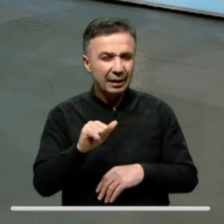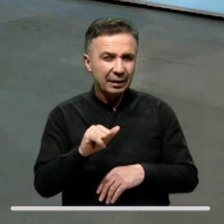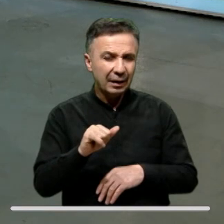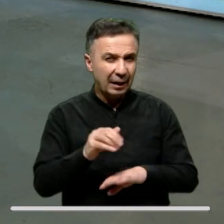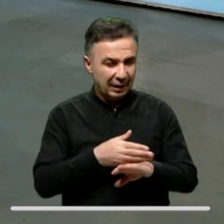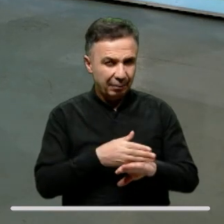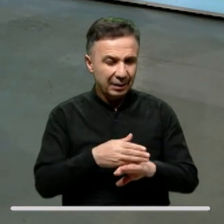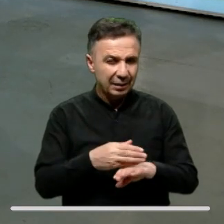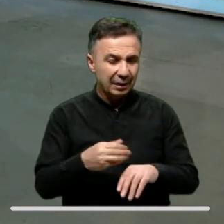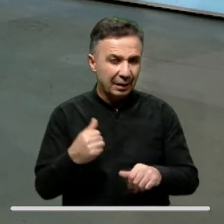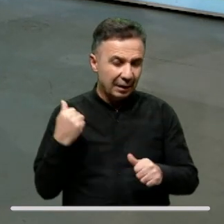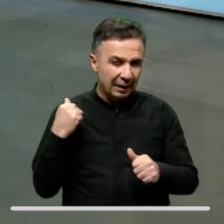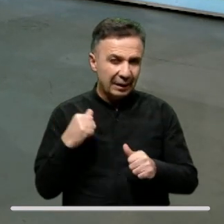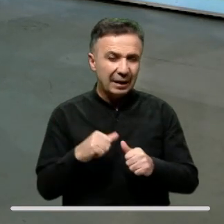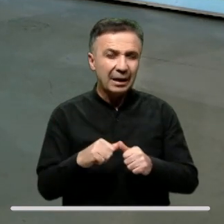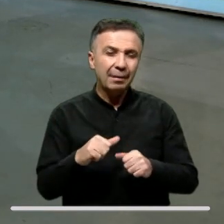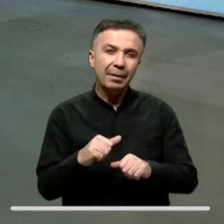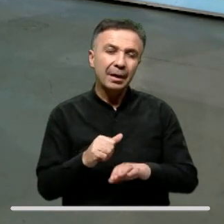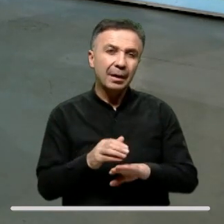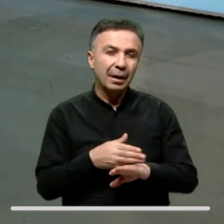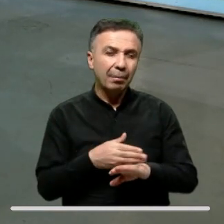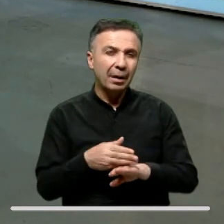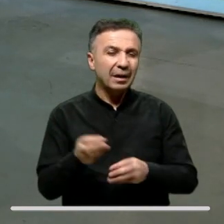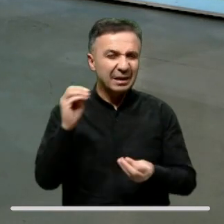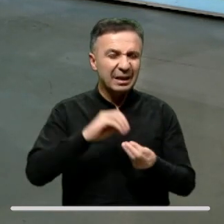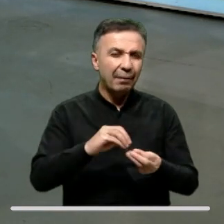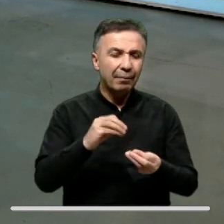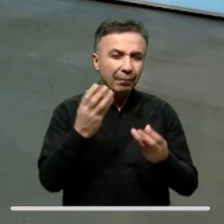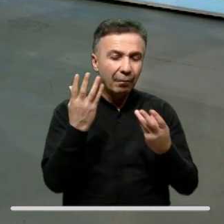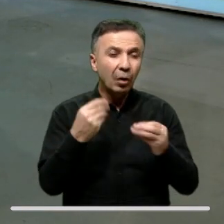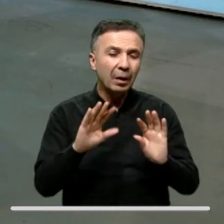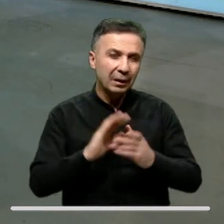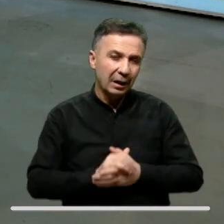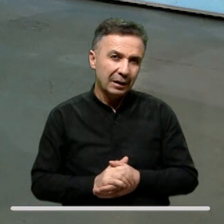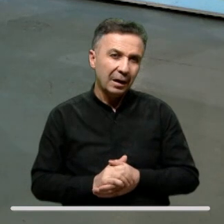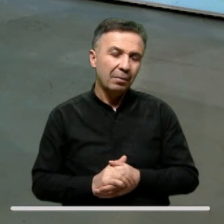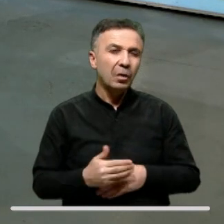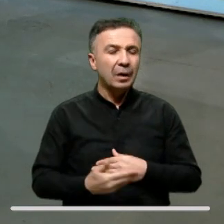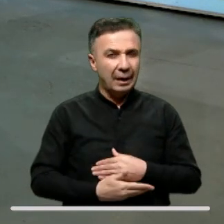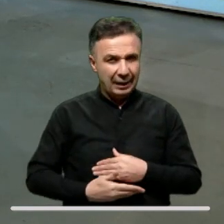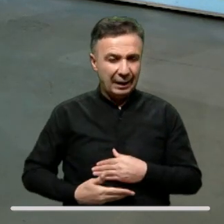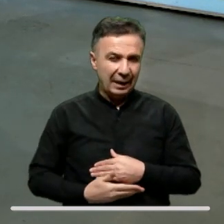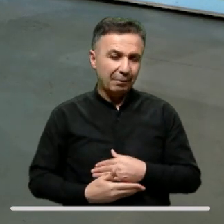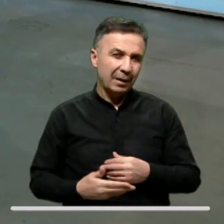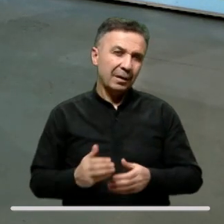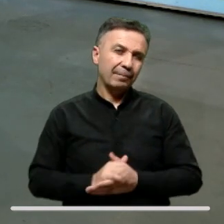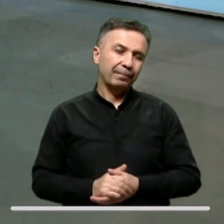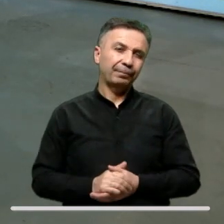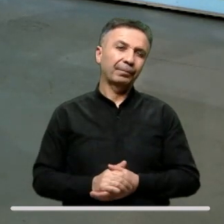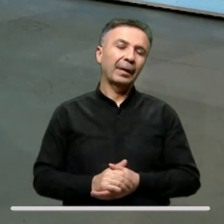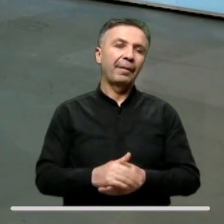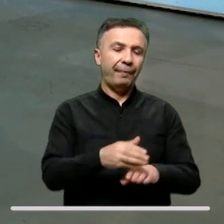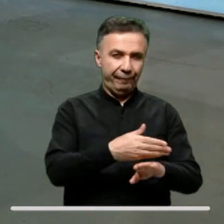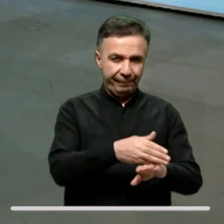yeniden alınmadı, yeni bir maliyet falan üzerine eklenmedi. Bunu bile düşünmemiz lazım. Lütfen bu ekmek, yani veresiye